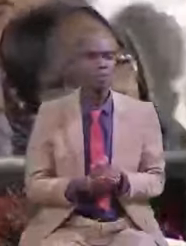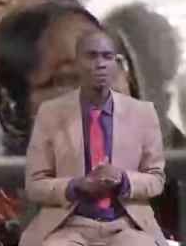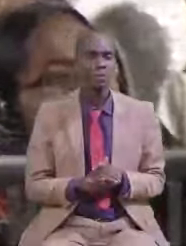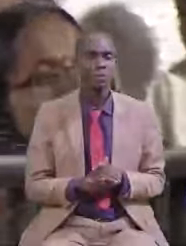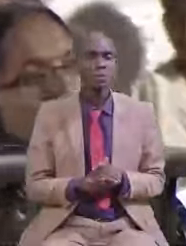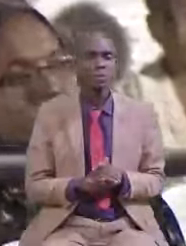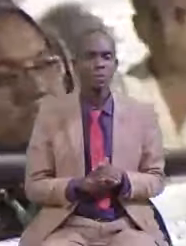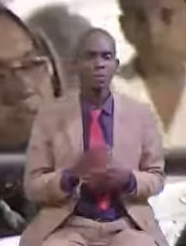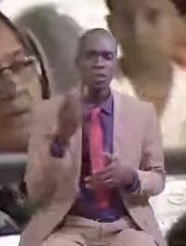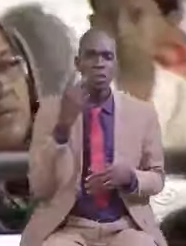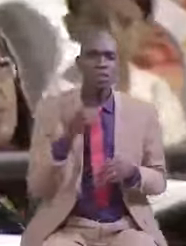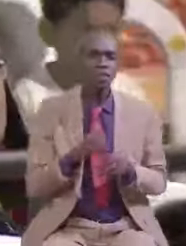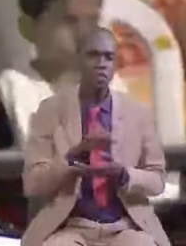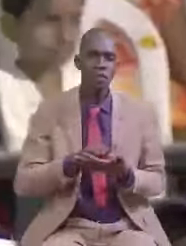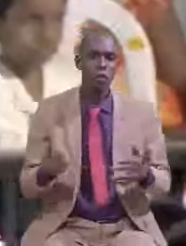le verset 2.